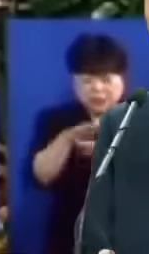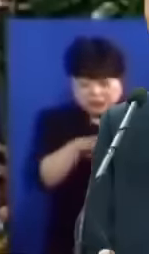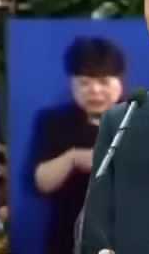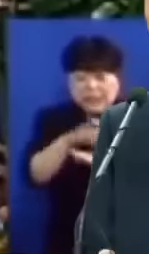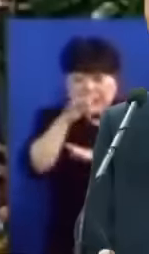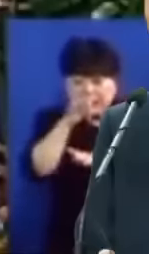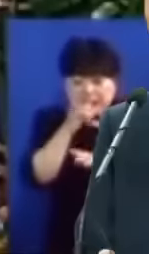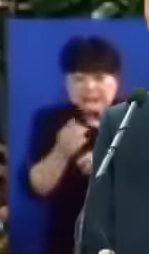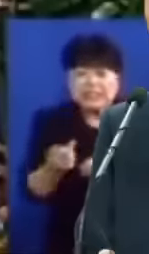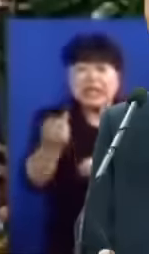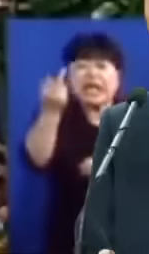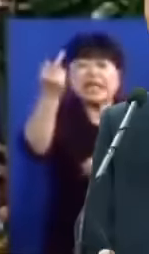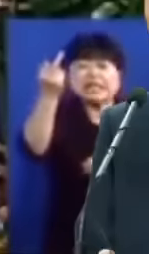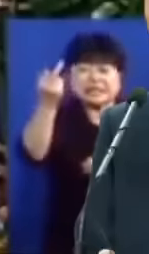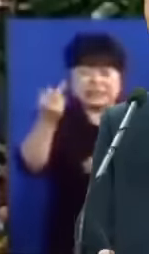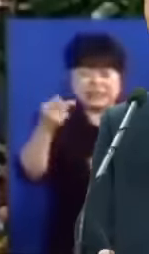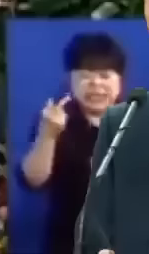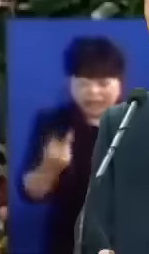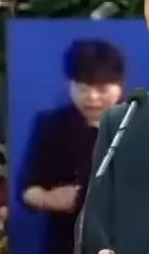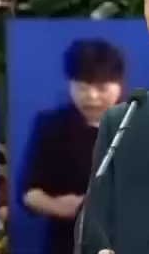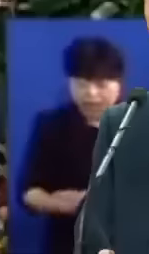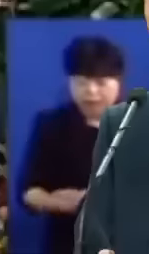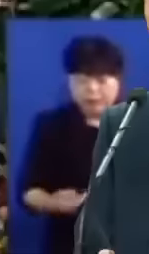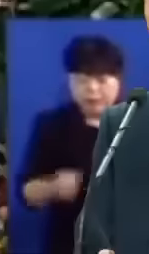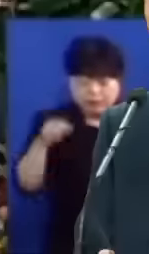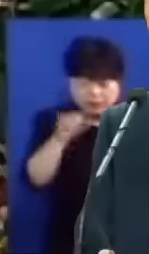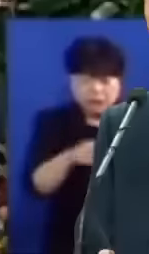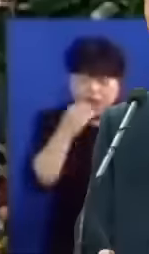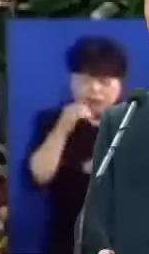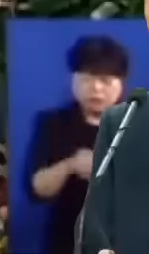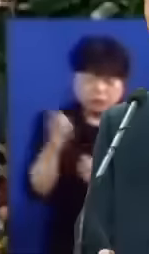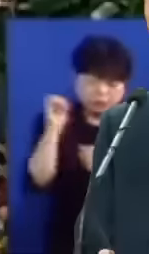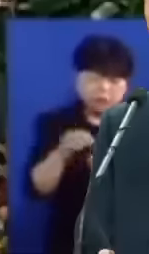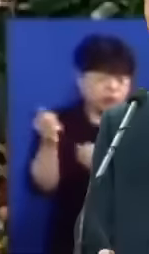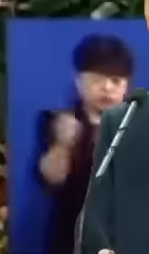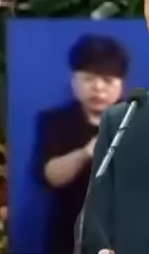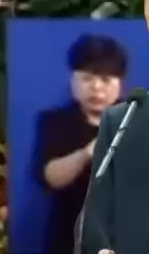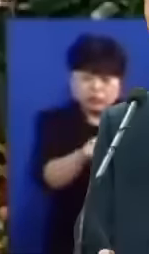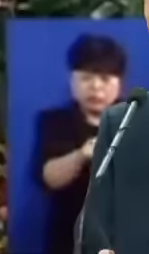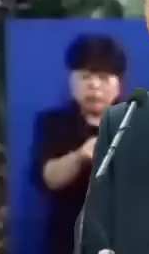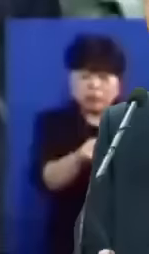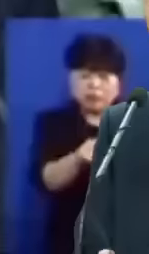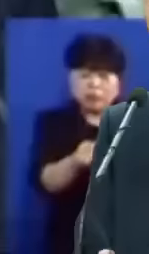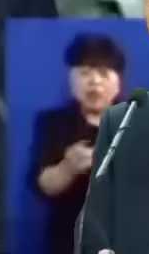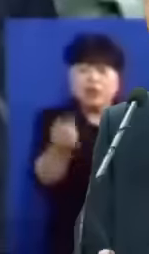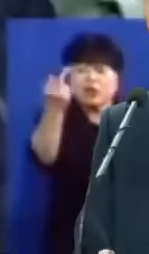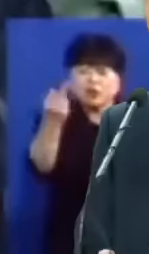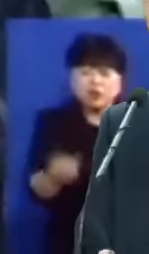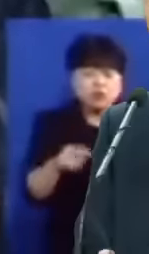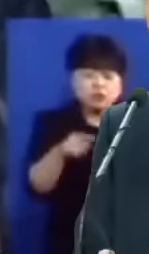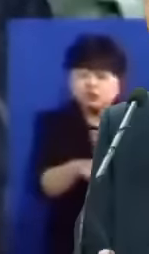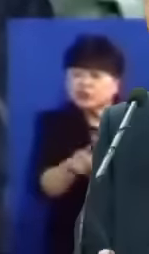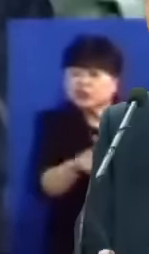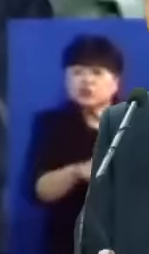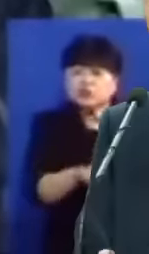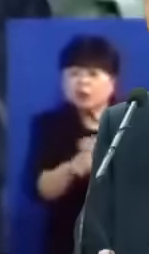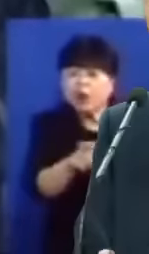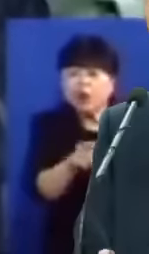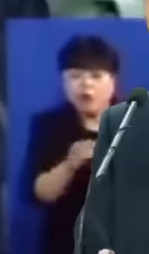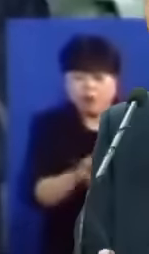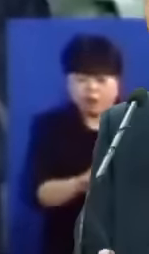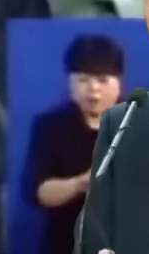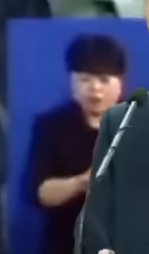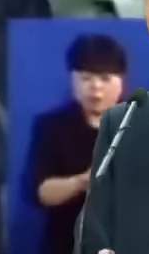때 가인이 그의 아우 아벨을 쳐 죽이니라. 왜 가인이 아벨을 쳐 죽였습니까? 여기에 다시